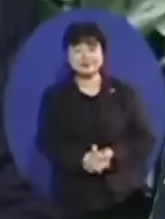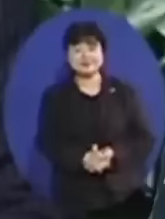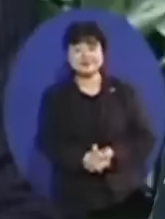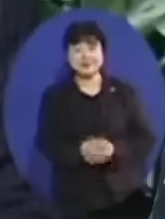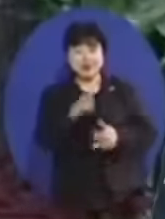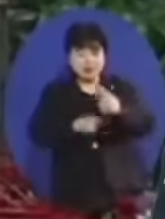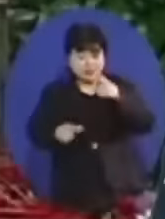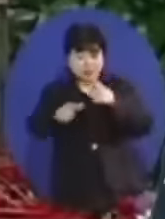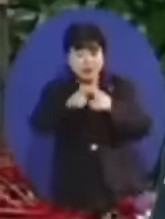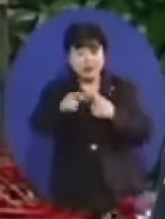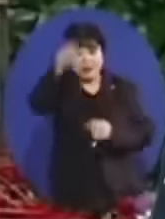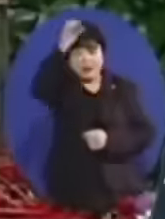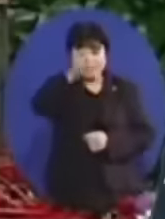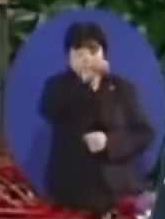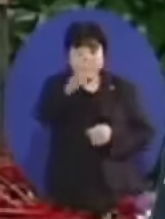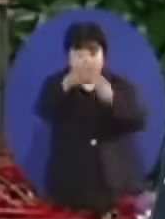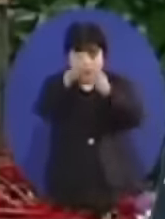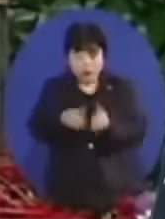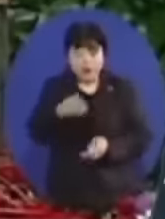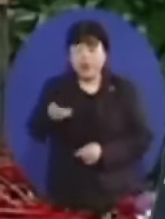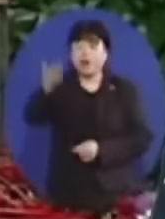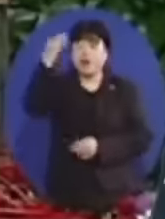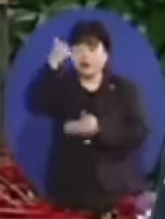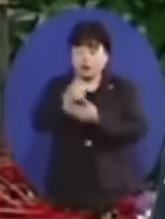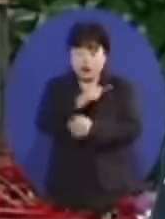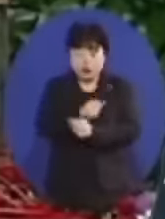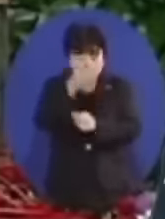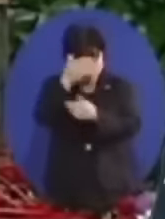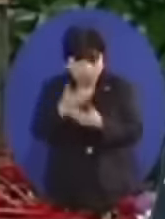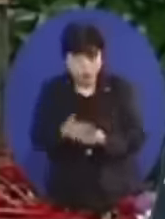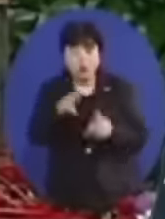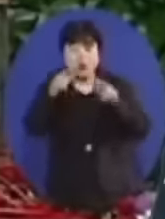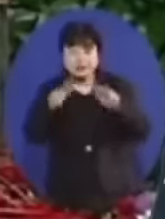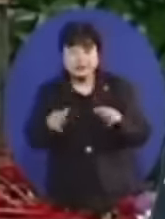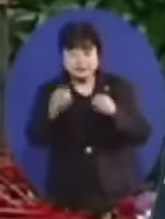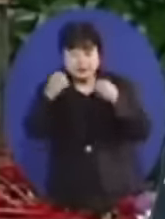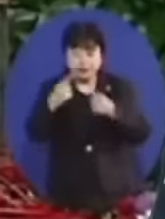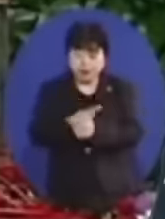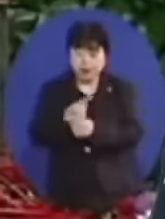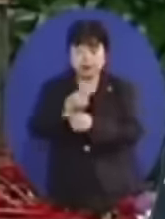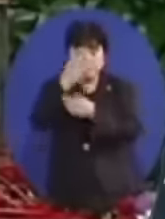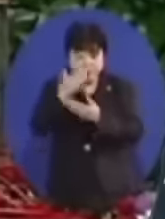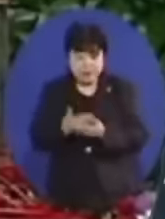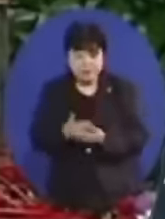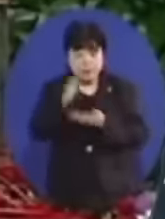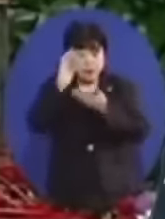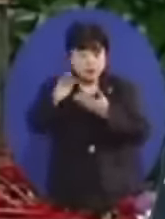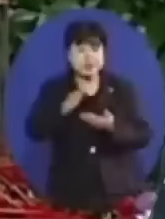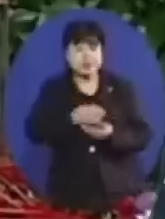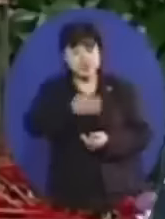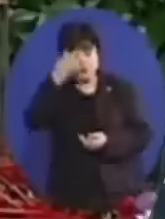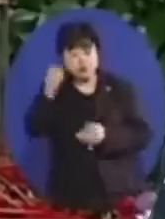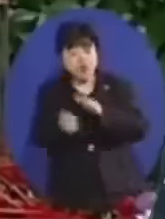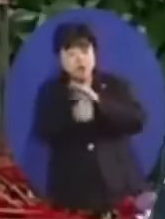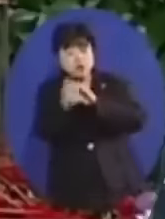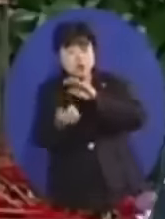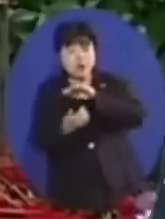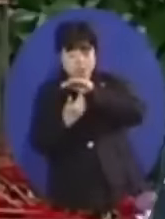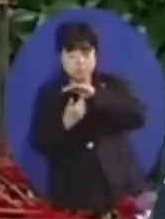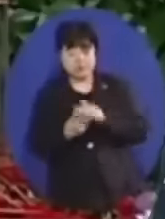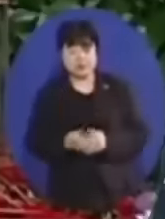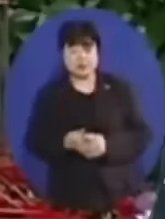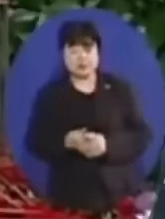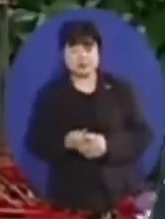더 우리는 십자가를 통해서 과거의 죄를 용서받고 현재의 새 사람이 되어 미래의 꿈과 소망을 믿음으로 구할 수